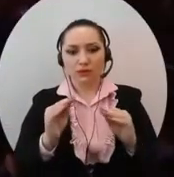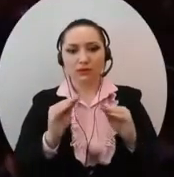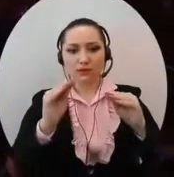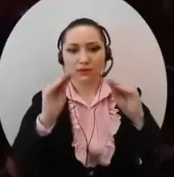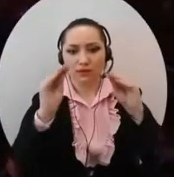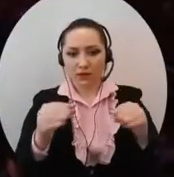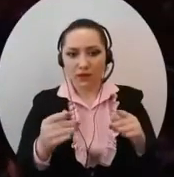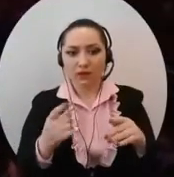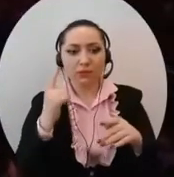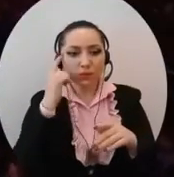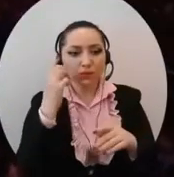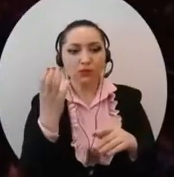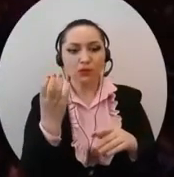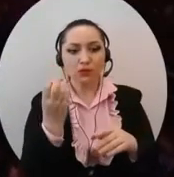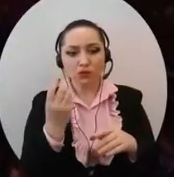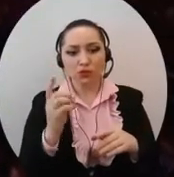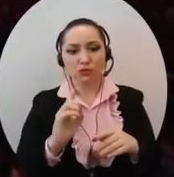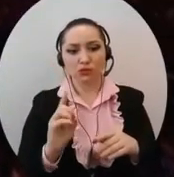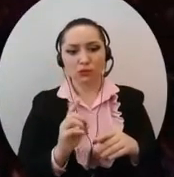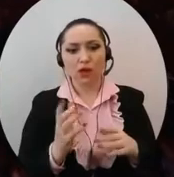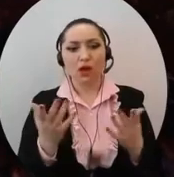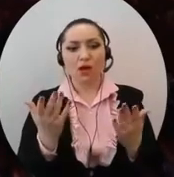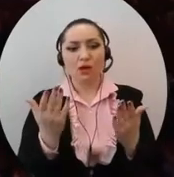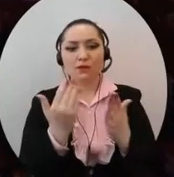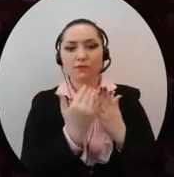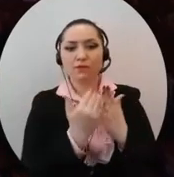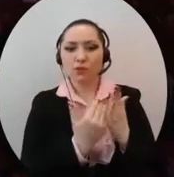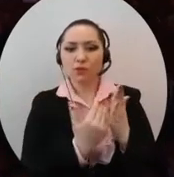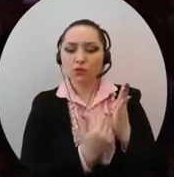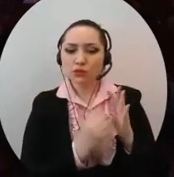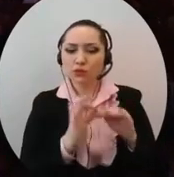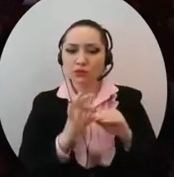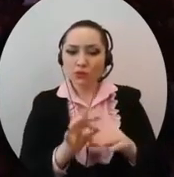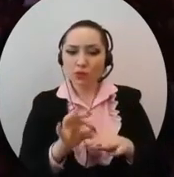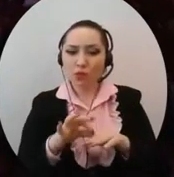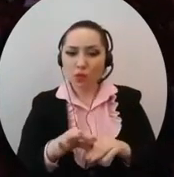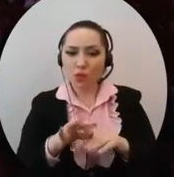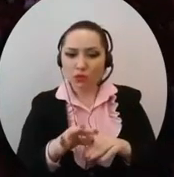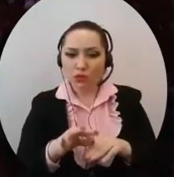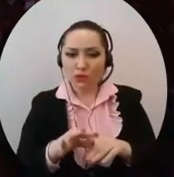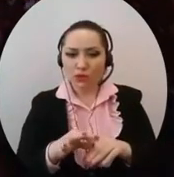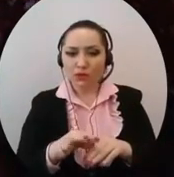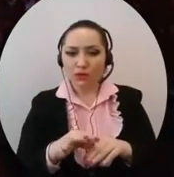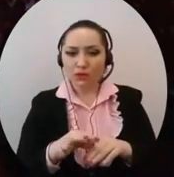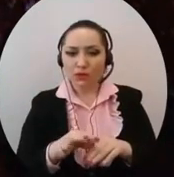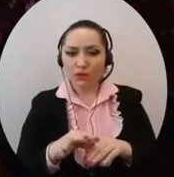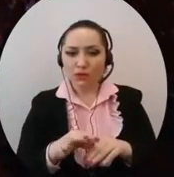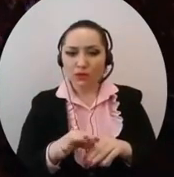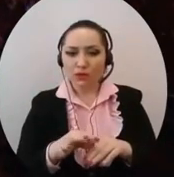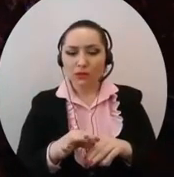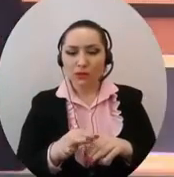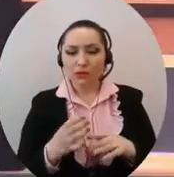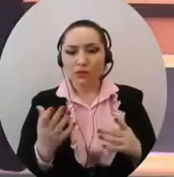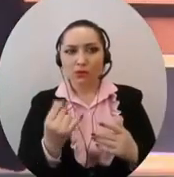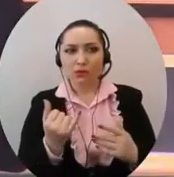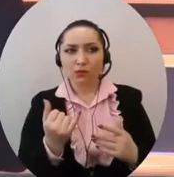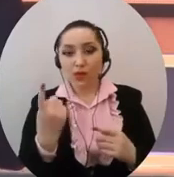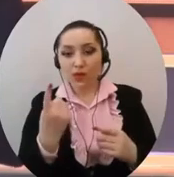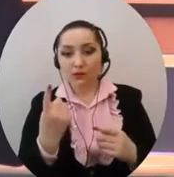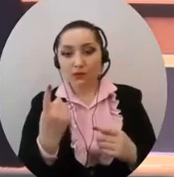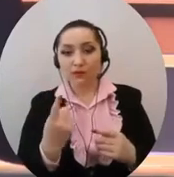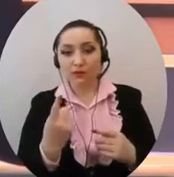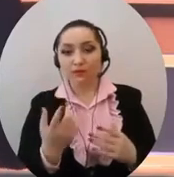о чем. Какие функции несет кожа? Ну, смотрите, первое, барьерное. То есть на коже у